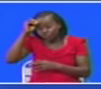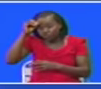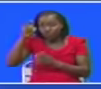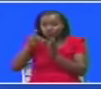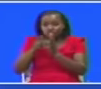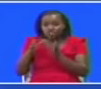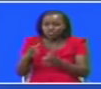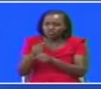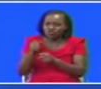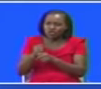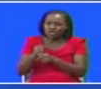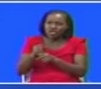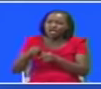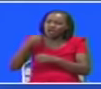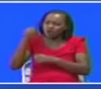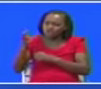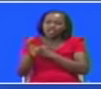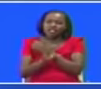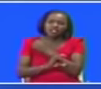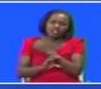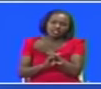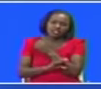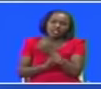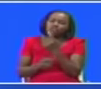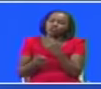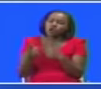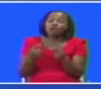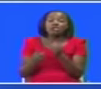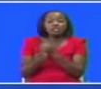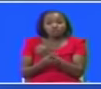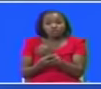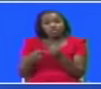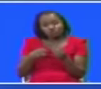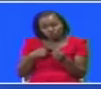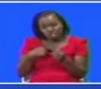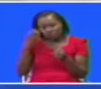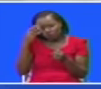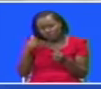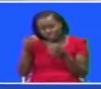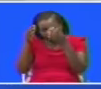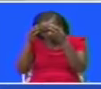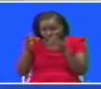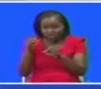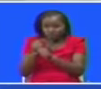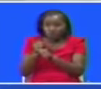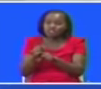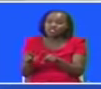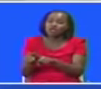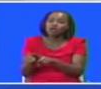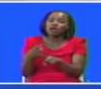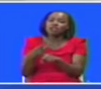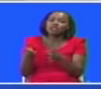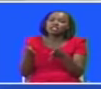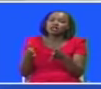wamekuwa kufanya kazi nje, na waje watueleze ni kwa nini wameamua kufanya hivyo, lakini tutafikia hapo. Hivi sasa